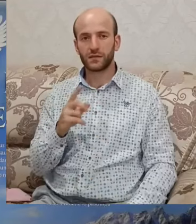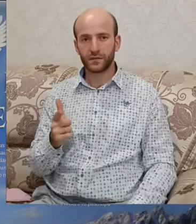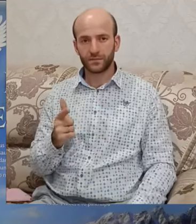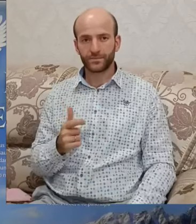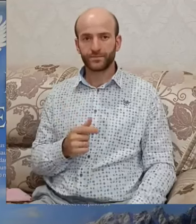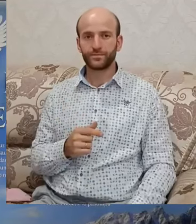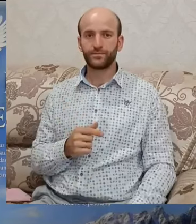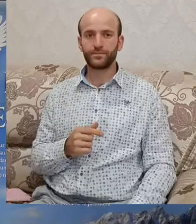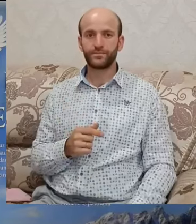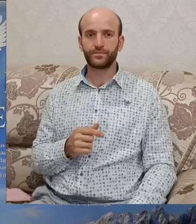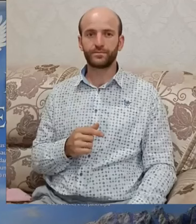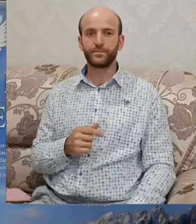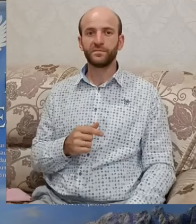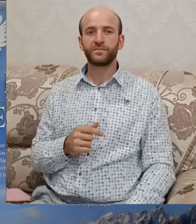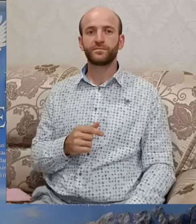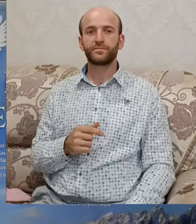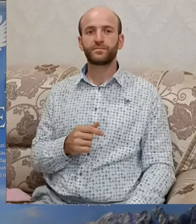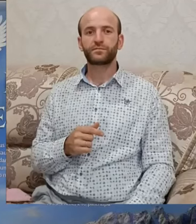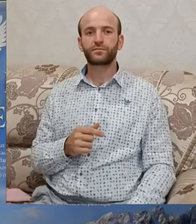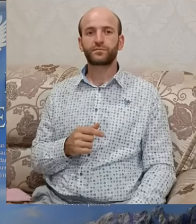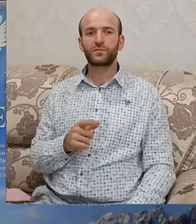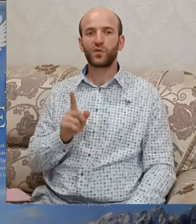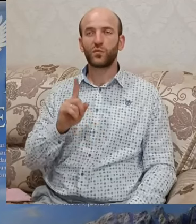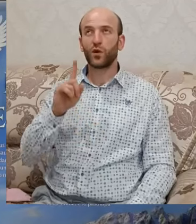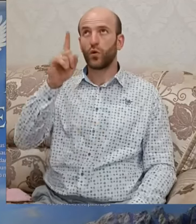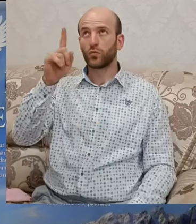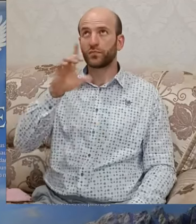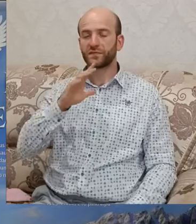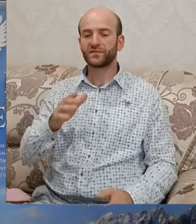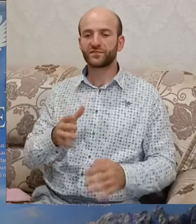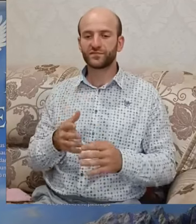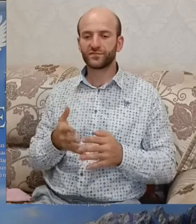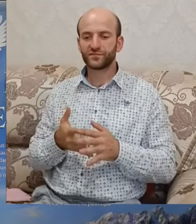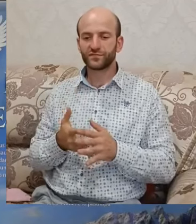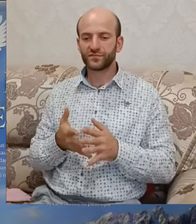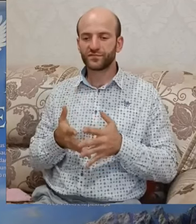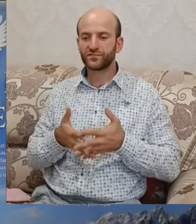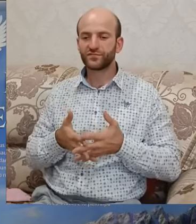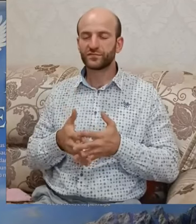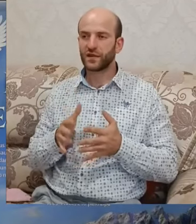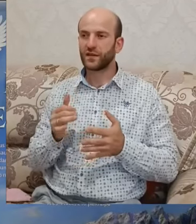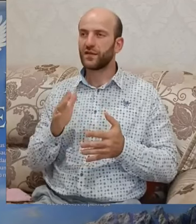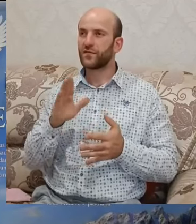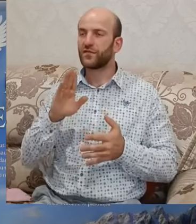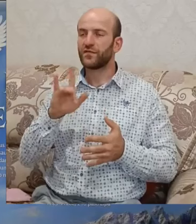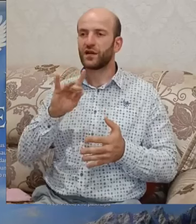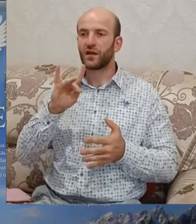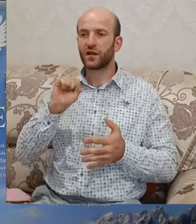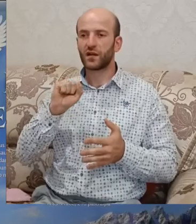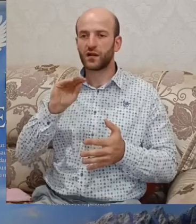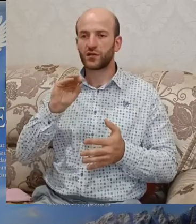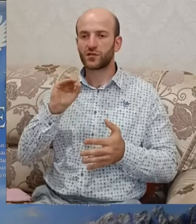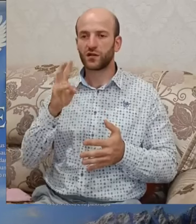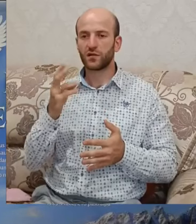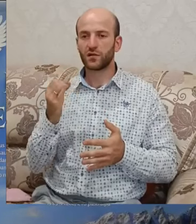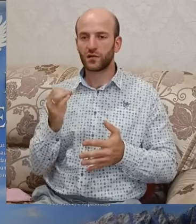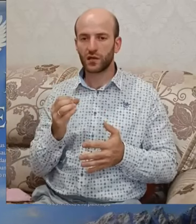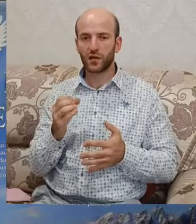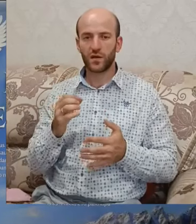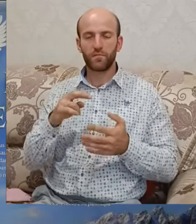Kad jis išreikštų kažką. Чтоб он выразил нечто. Atėjus laikui, когда время приходит, mes turėtume tą